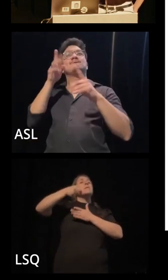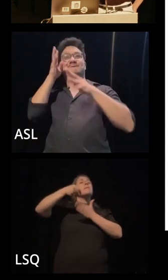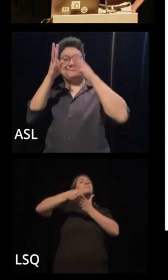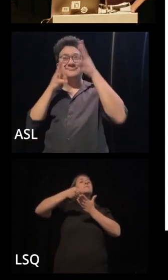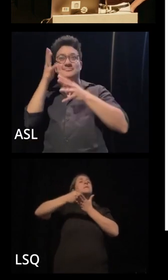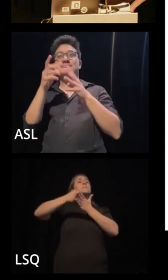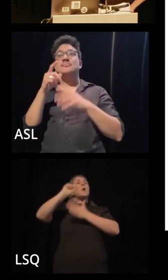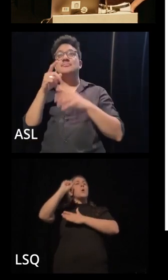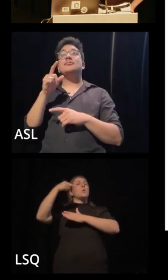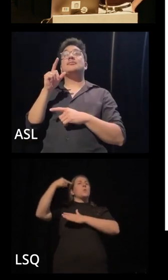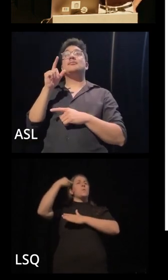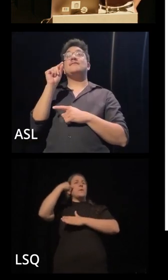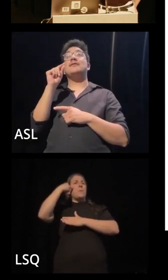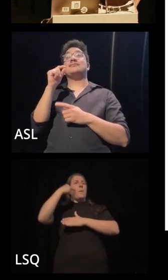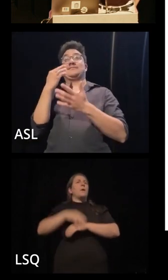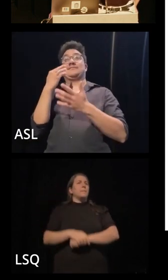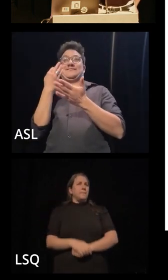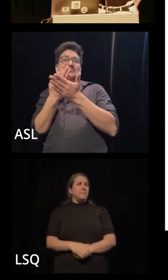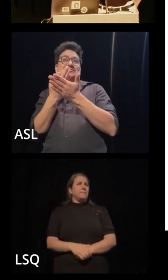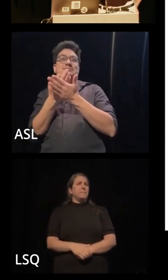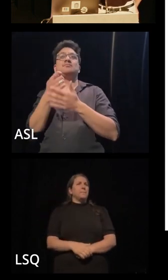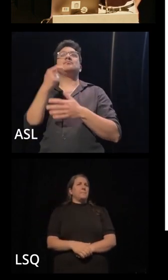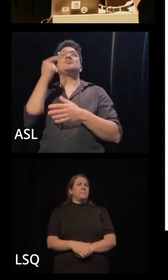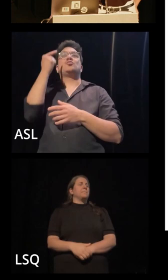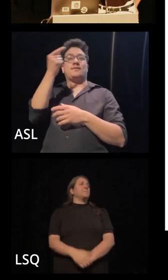des projets d'innovation sociale.